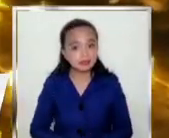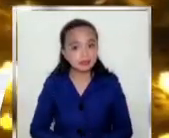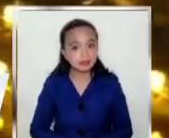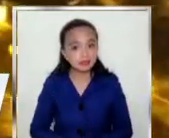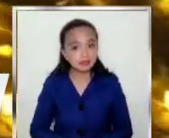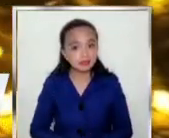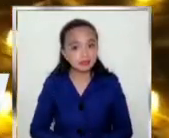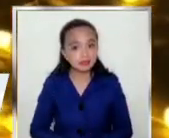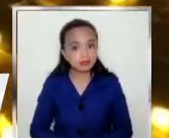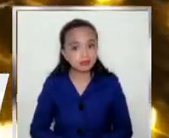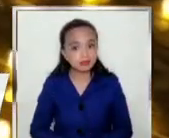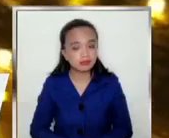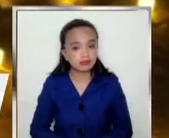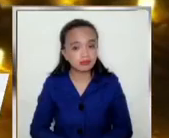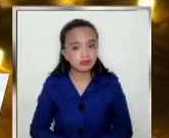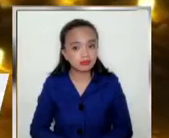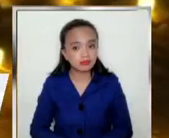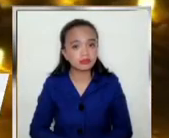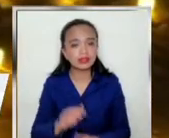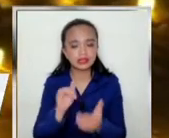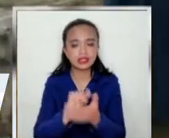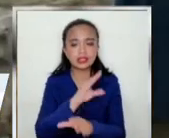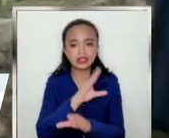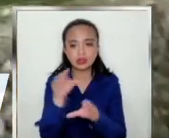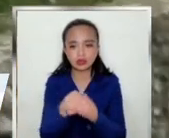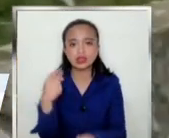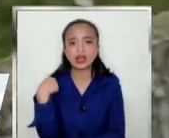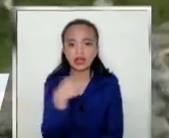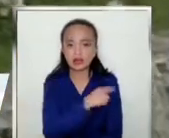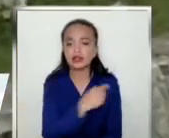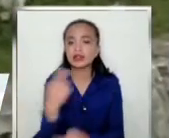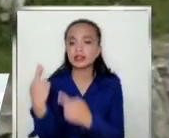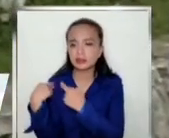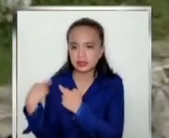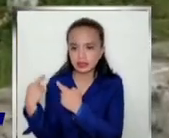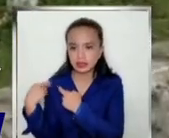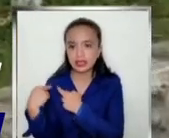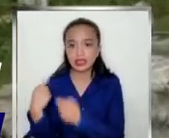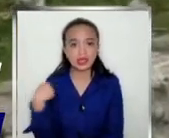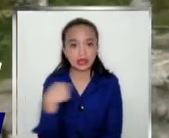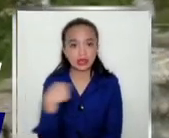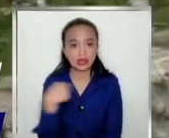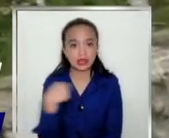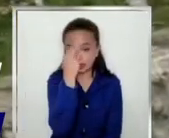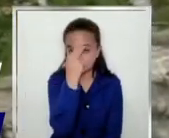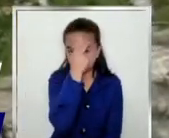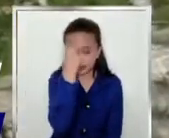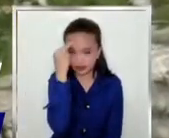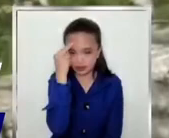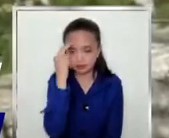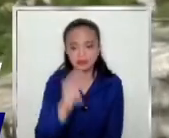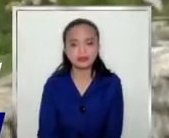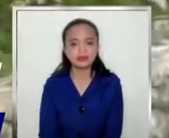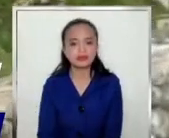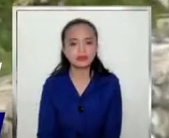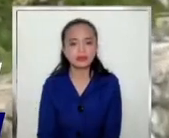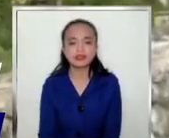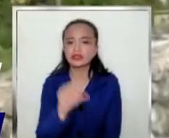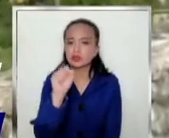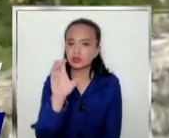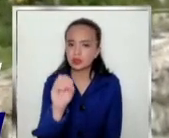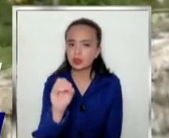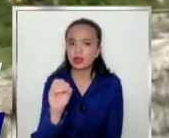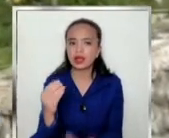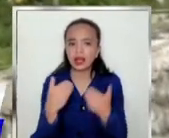Consider it as part of our obligation being Catholics. So we also have some